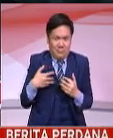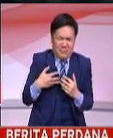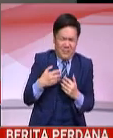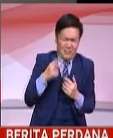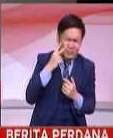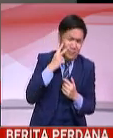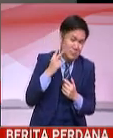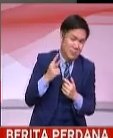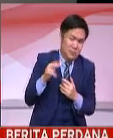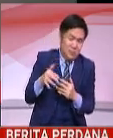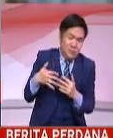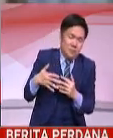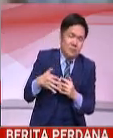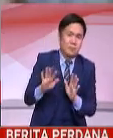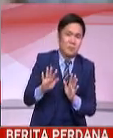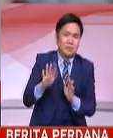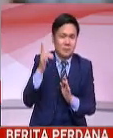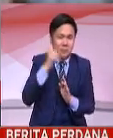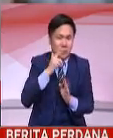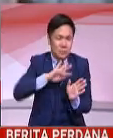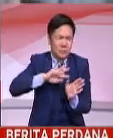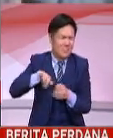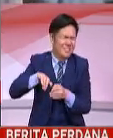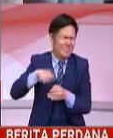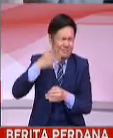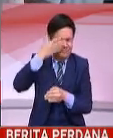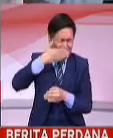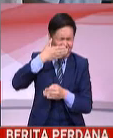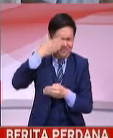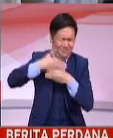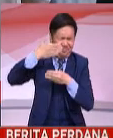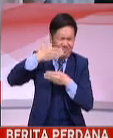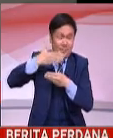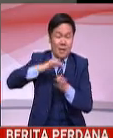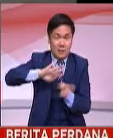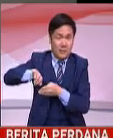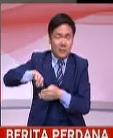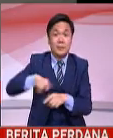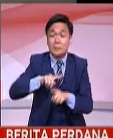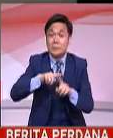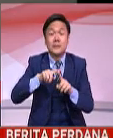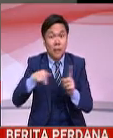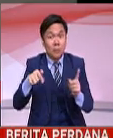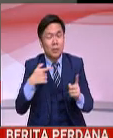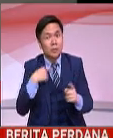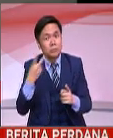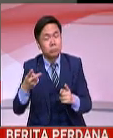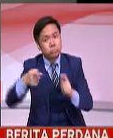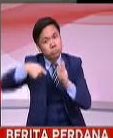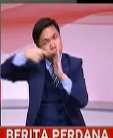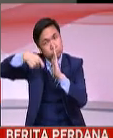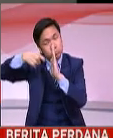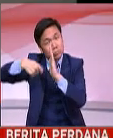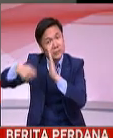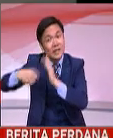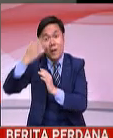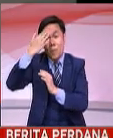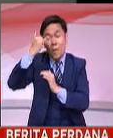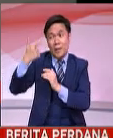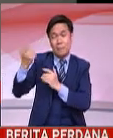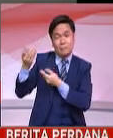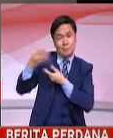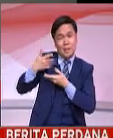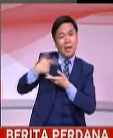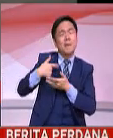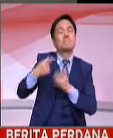melihat sesuatu yang seram dibandingin melihat muka saya sendiri. Jadi begitu, tapi begitu dapat tawaran ini, kenapa tidak saya coba? Karena